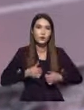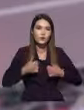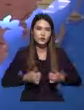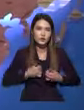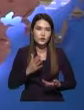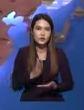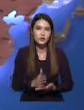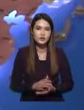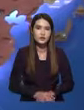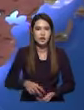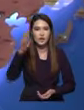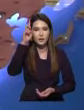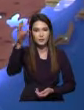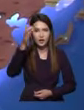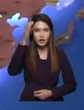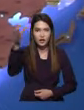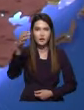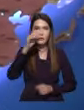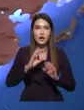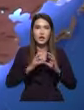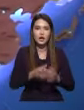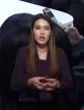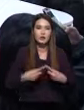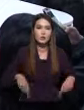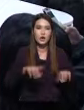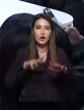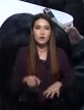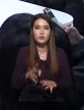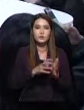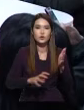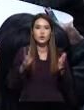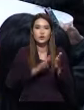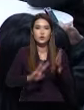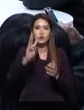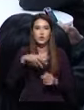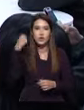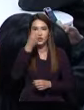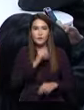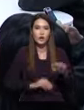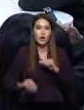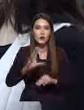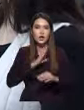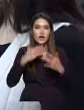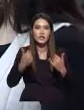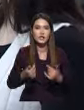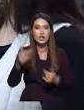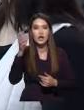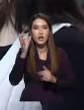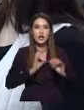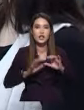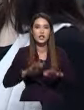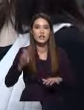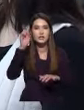келесіздер. Білім инновация халықаралық қоғамдық қоры 1993 жылы құрылған. Бүгінде академиялық шеберлік